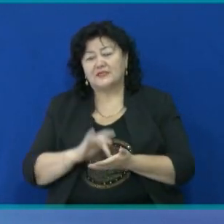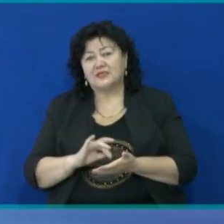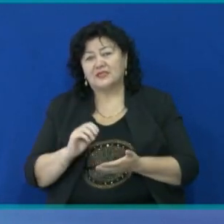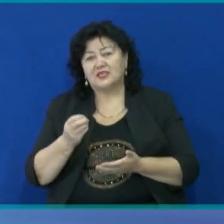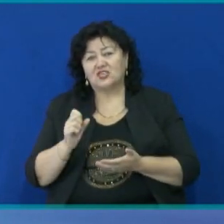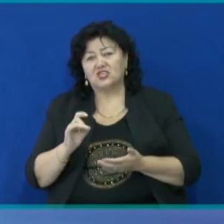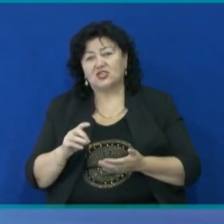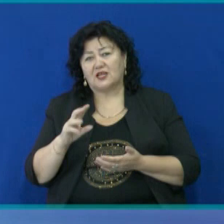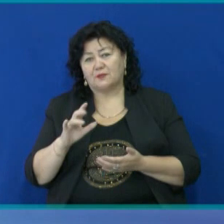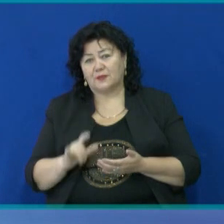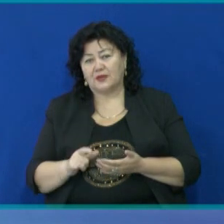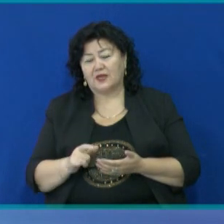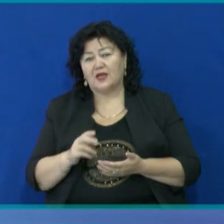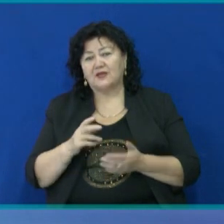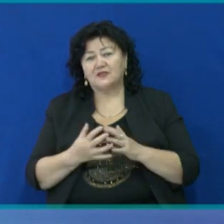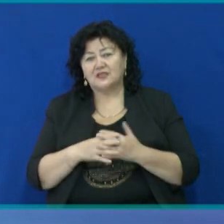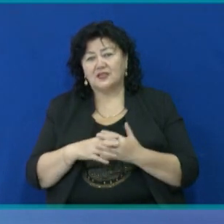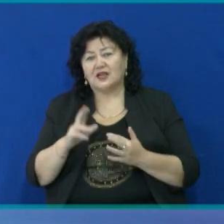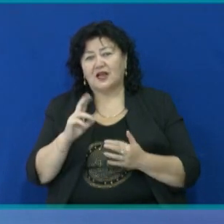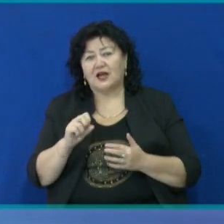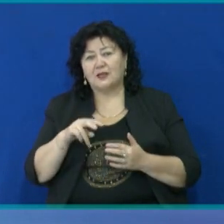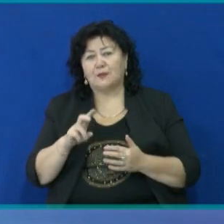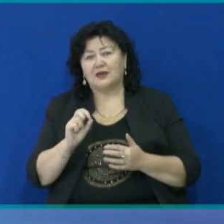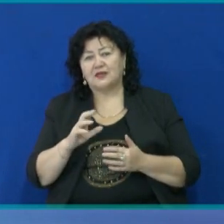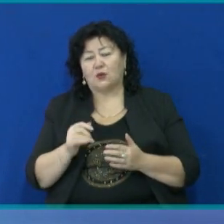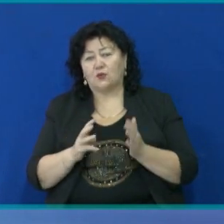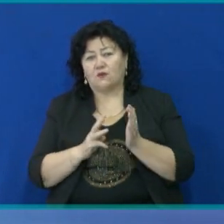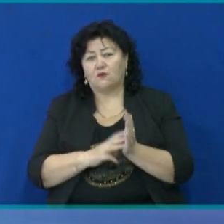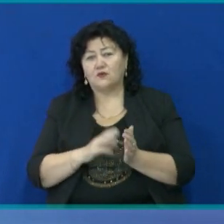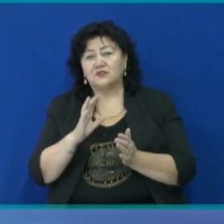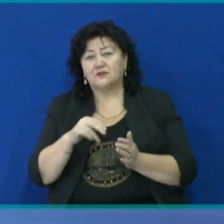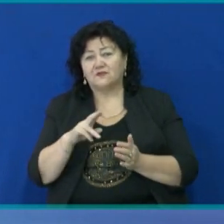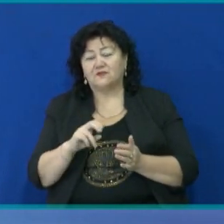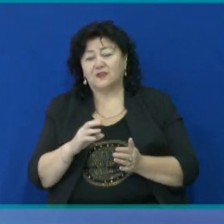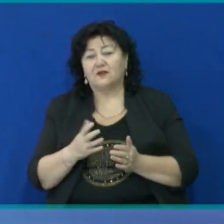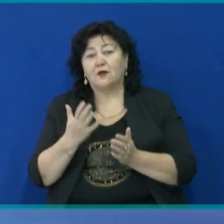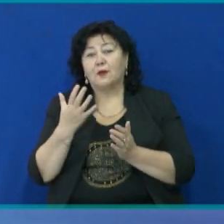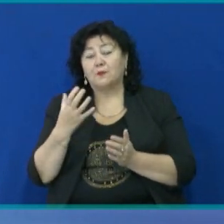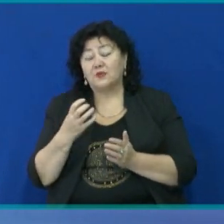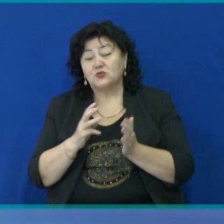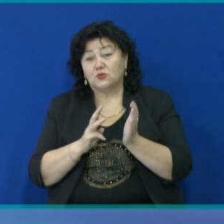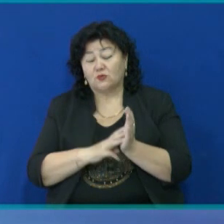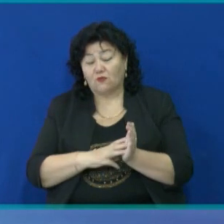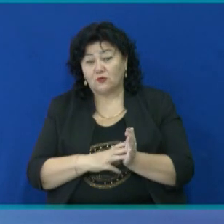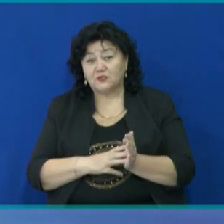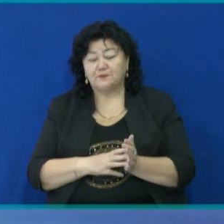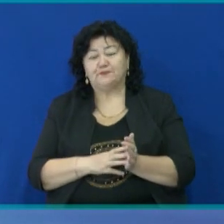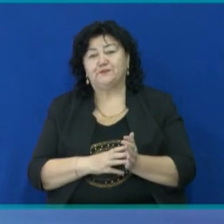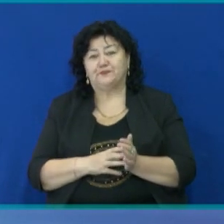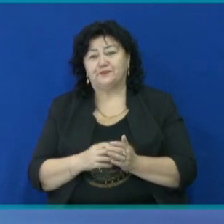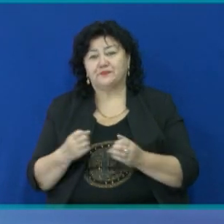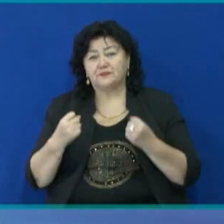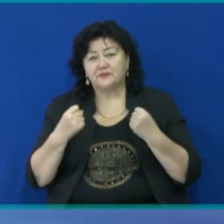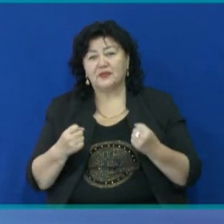в селе Калбатау. На спартакиаде по 8 видам спорта собралось 570 спортсменов из 19 сельских округов.